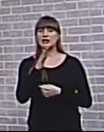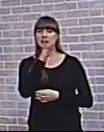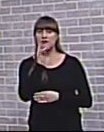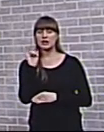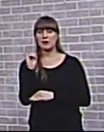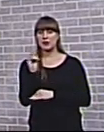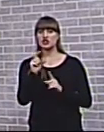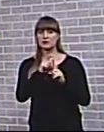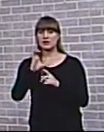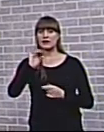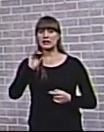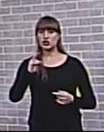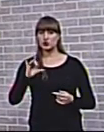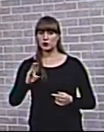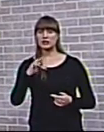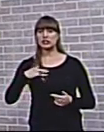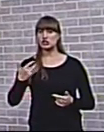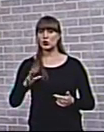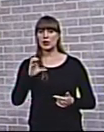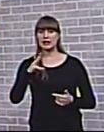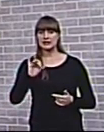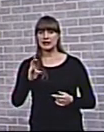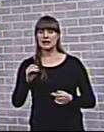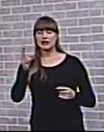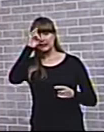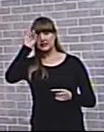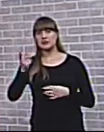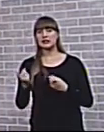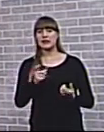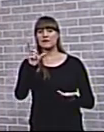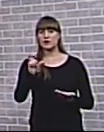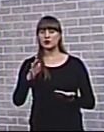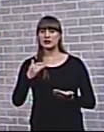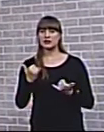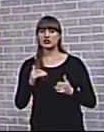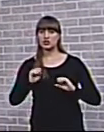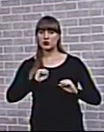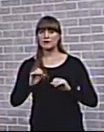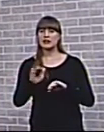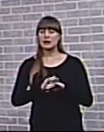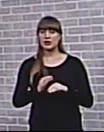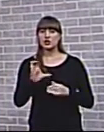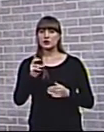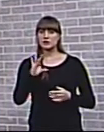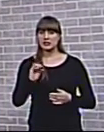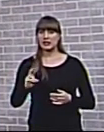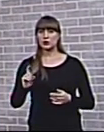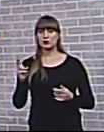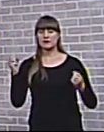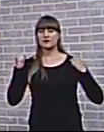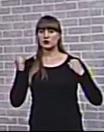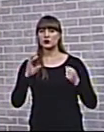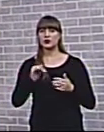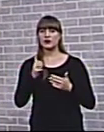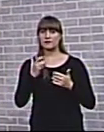«инсулин» и «строгая диета». Знаменитая фигуристка сейчас руководит добровольным физкультурным союзом и проводит мастер-классы в ходе всероссийской